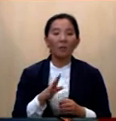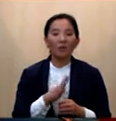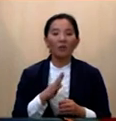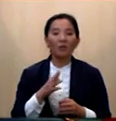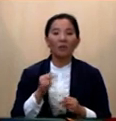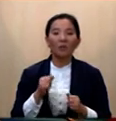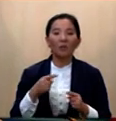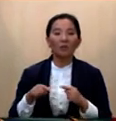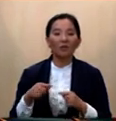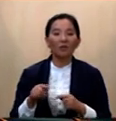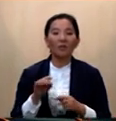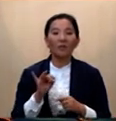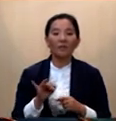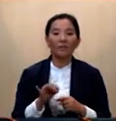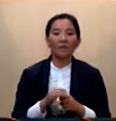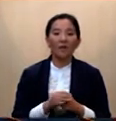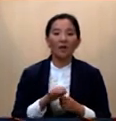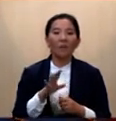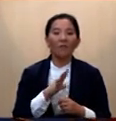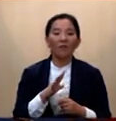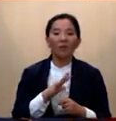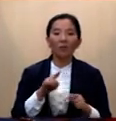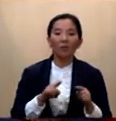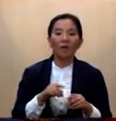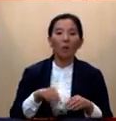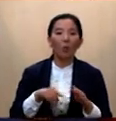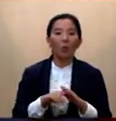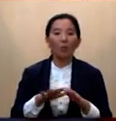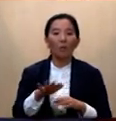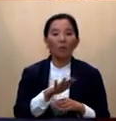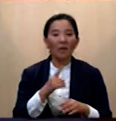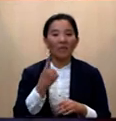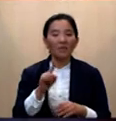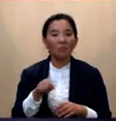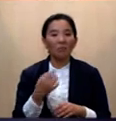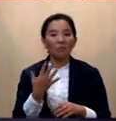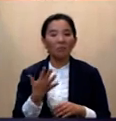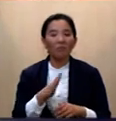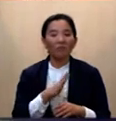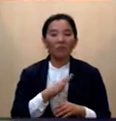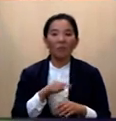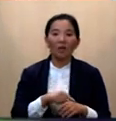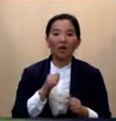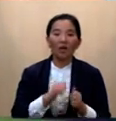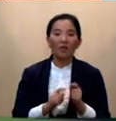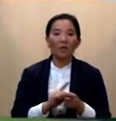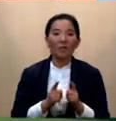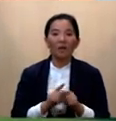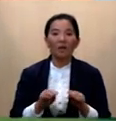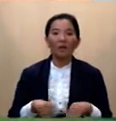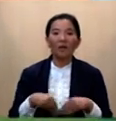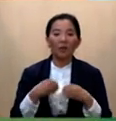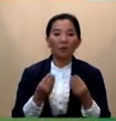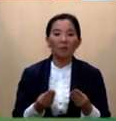выходили медики на поле. Выходит медик на поле, дается 1 минута компенсированного времени. На каждую замену